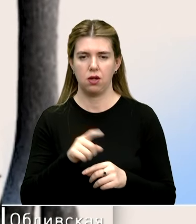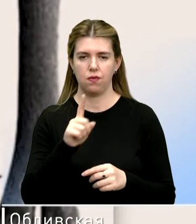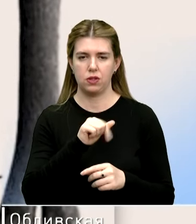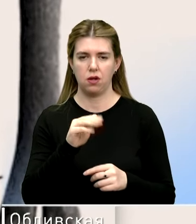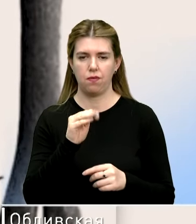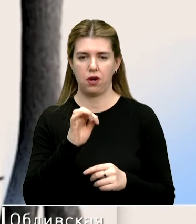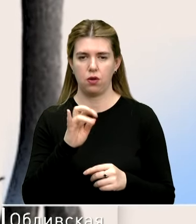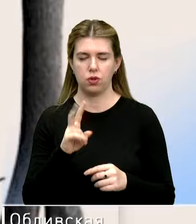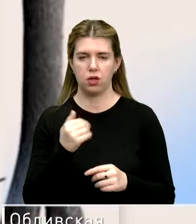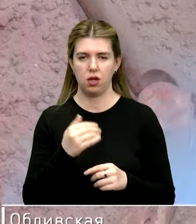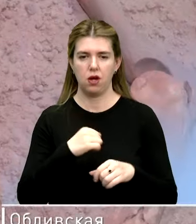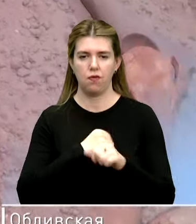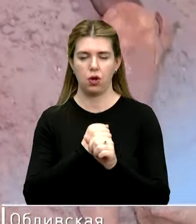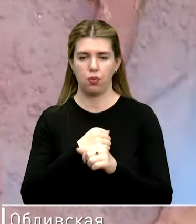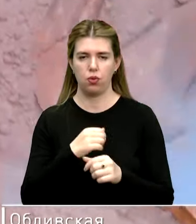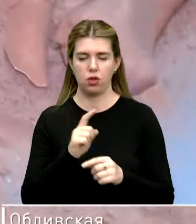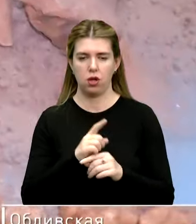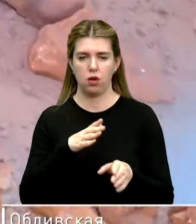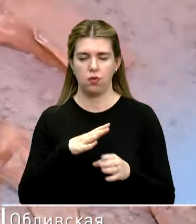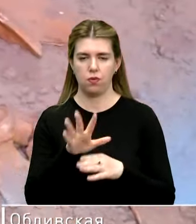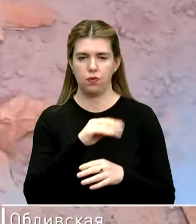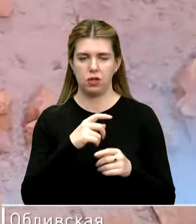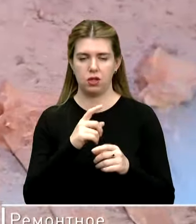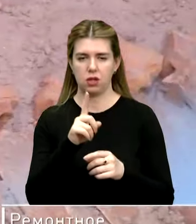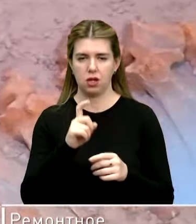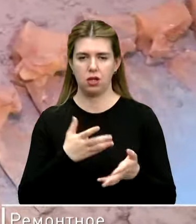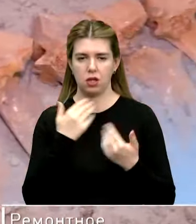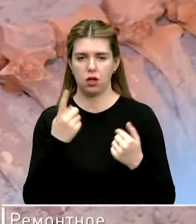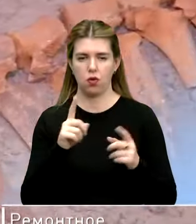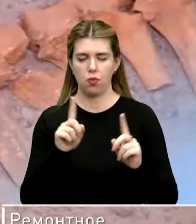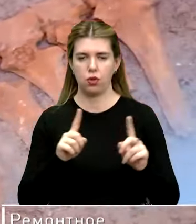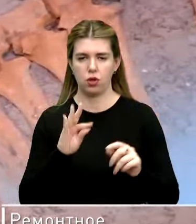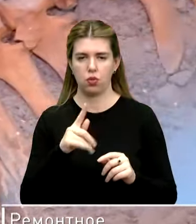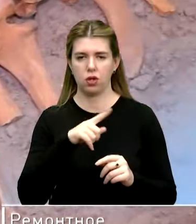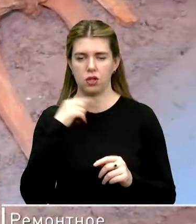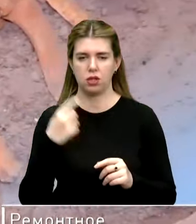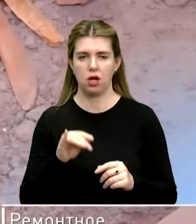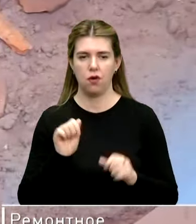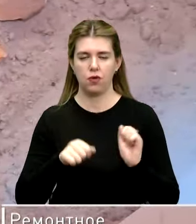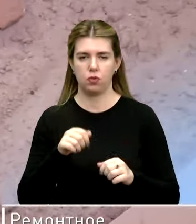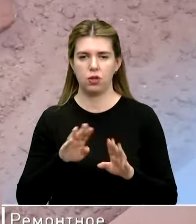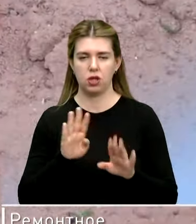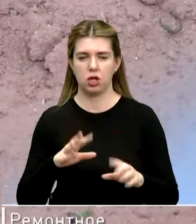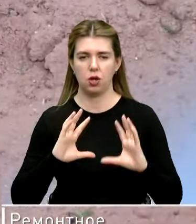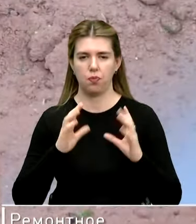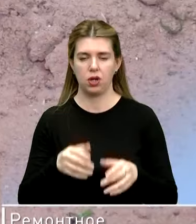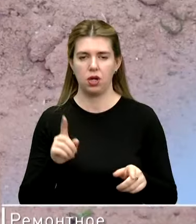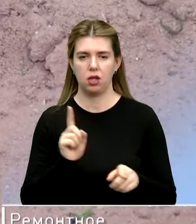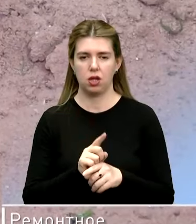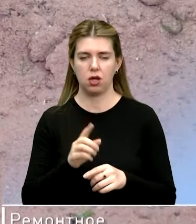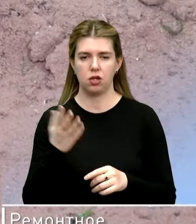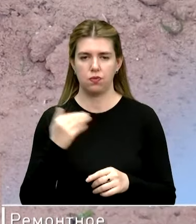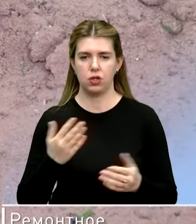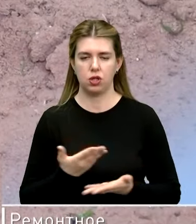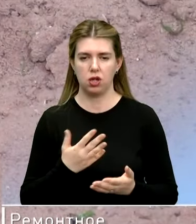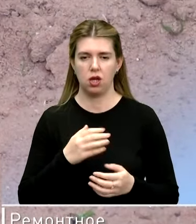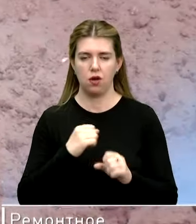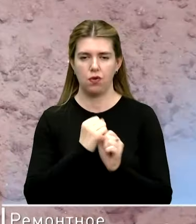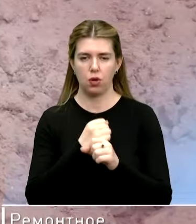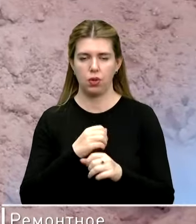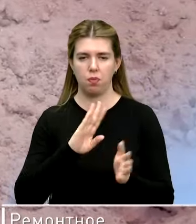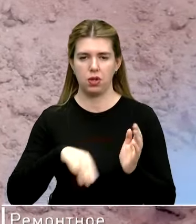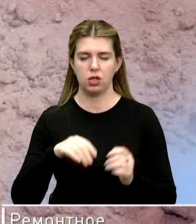хопровской фауны – алютенский верблюд. Почти полного скелета нет ни в одном музее Юга России, а, возможно, даже мире. Да, на Дону когда-то жили